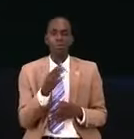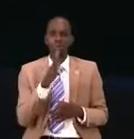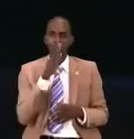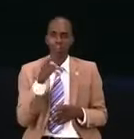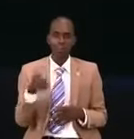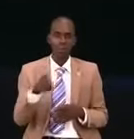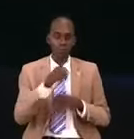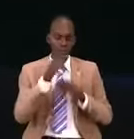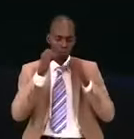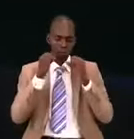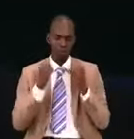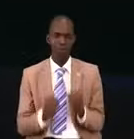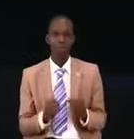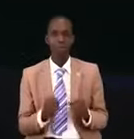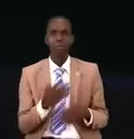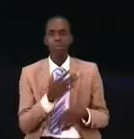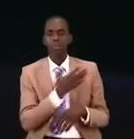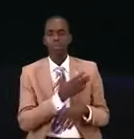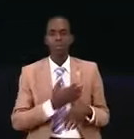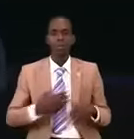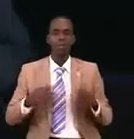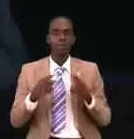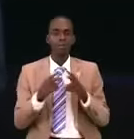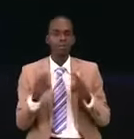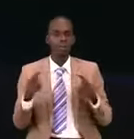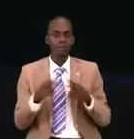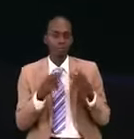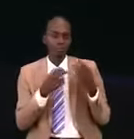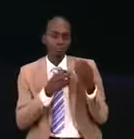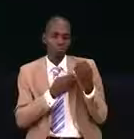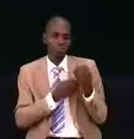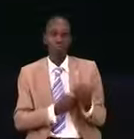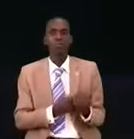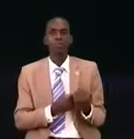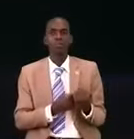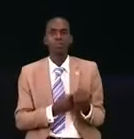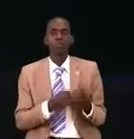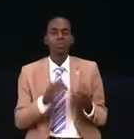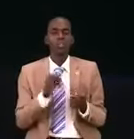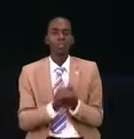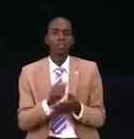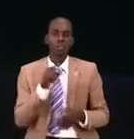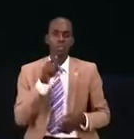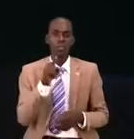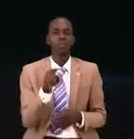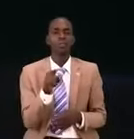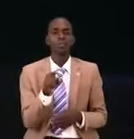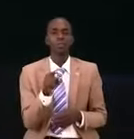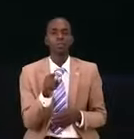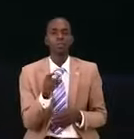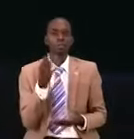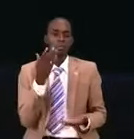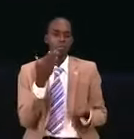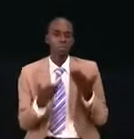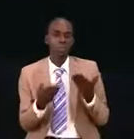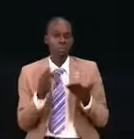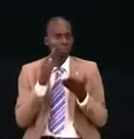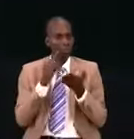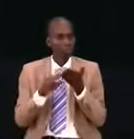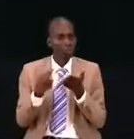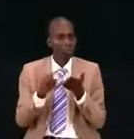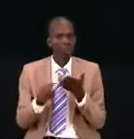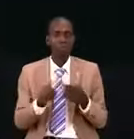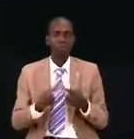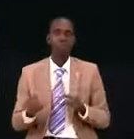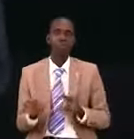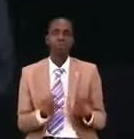en agissant fidèlement selon toute la loi que Moïse mon serviteur